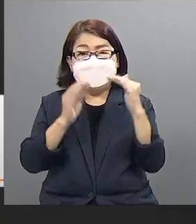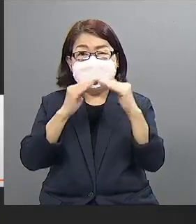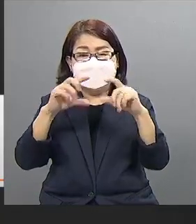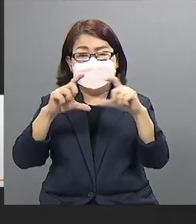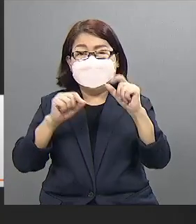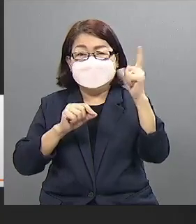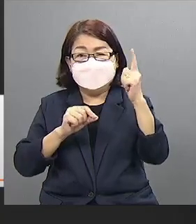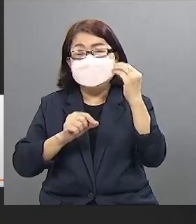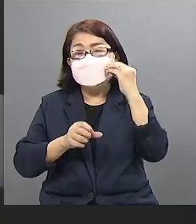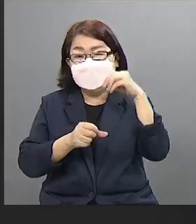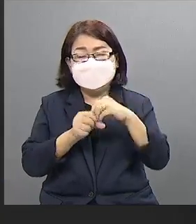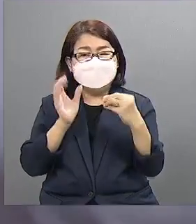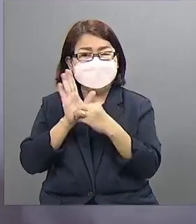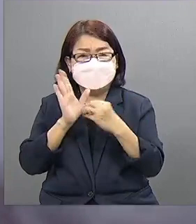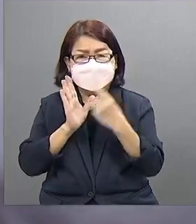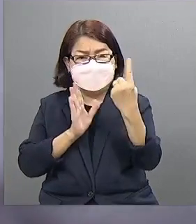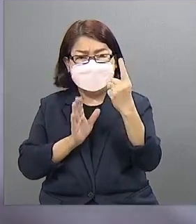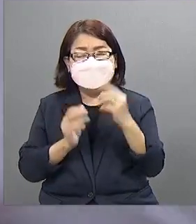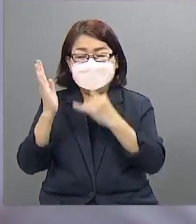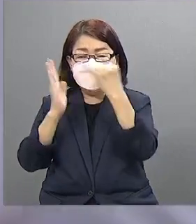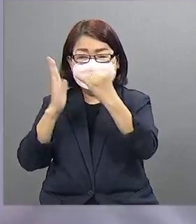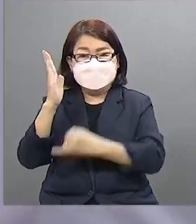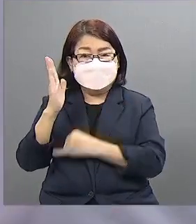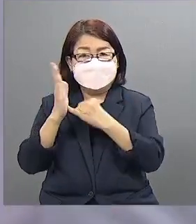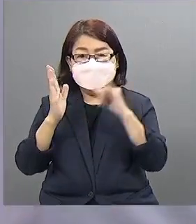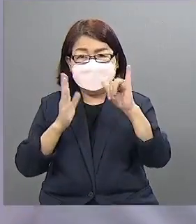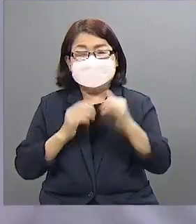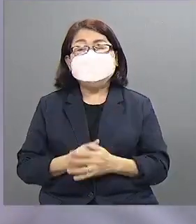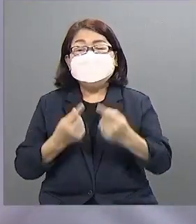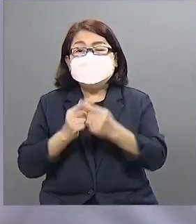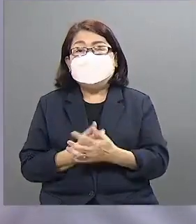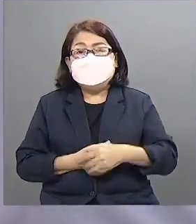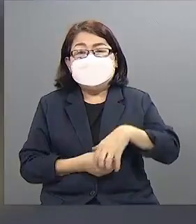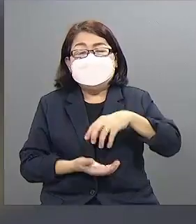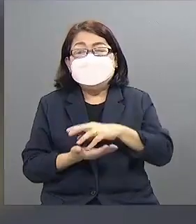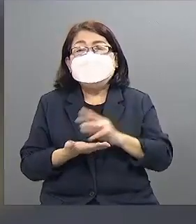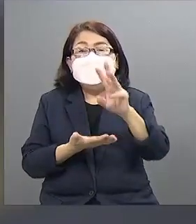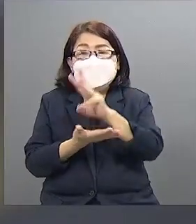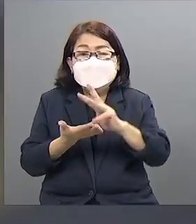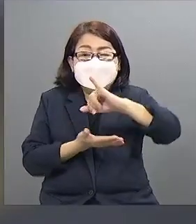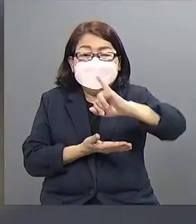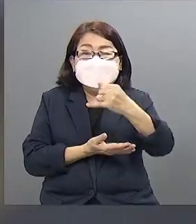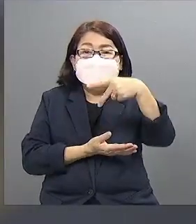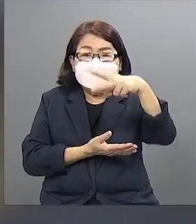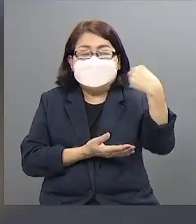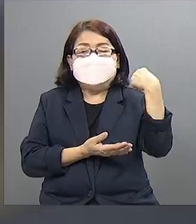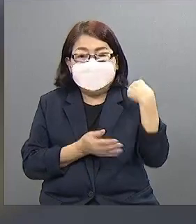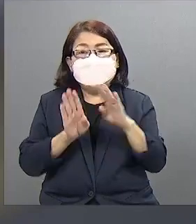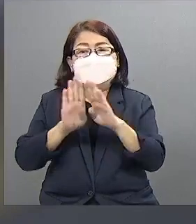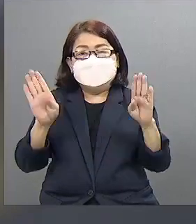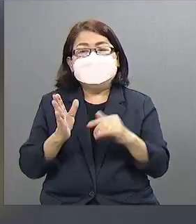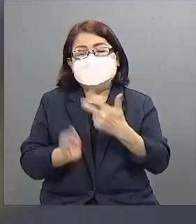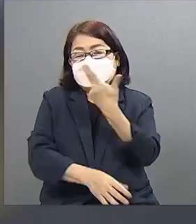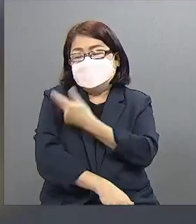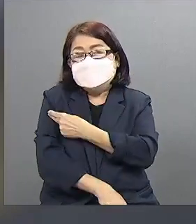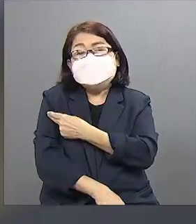านั้นนะครับ ขณะที่ทางคณะพยาบาลศาสตร์ราชวิทยาลัยจุฬาภรณ์ก็ยังมีการเปิดให้บริการฉีดวัคซีนไข้หวัดใหญ่ในวันที่7ถึง